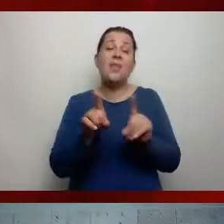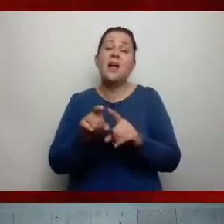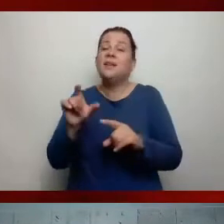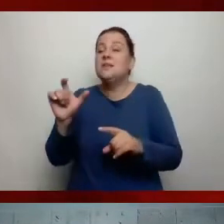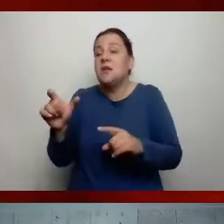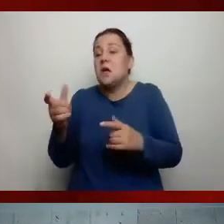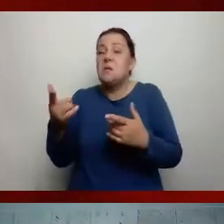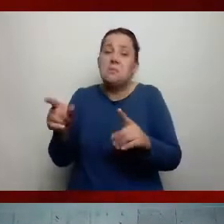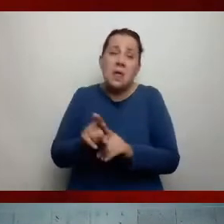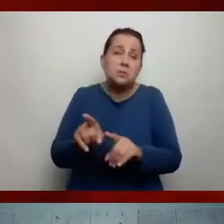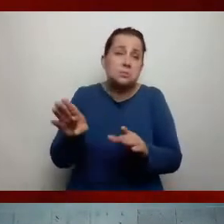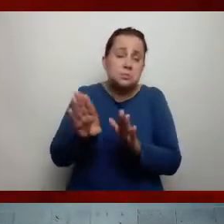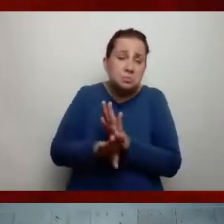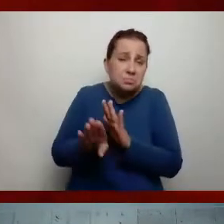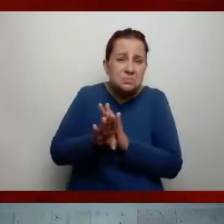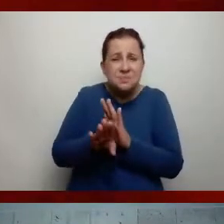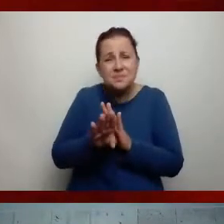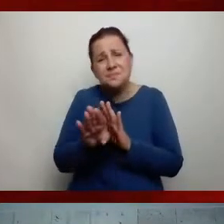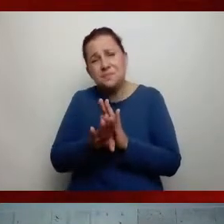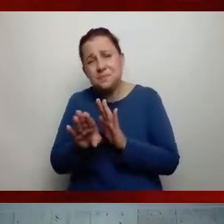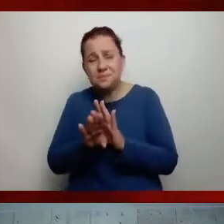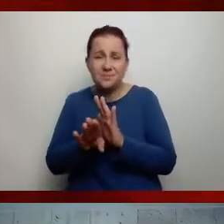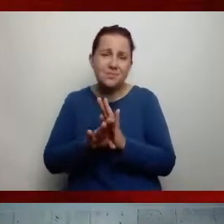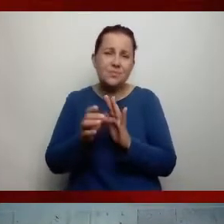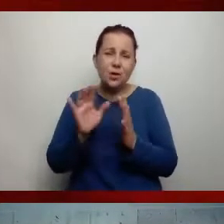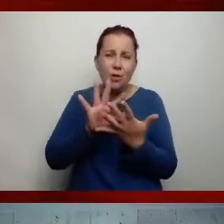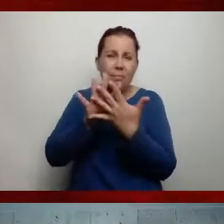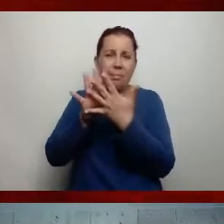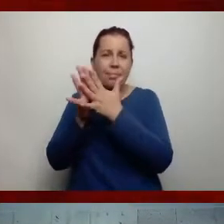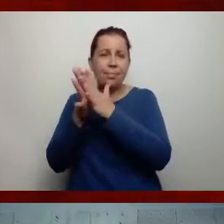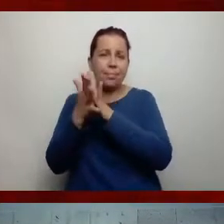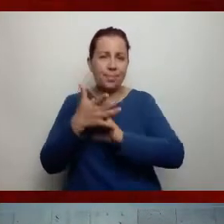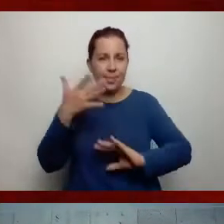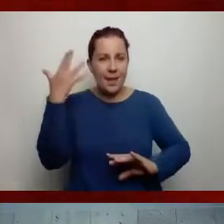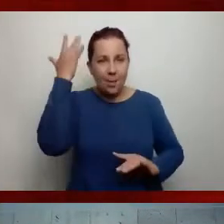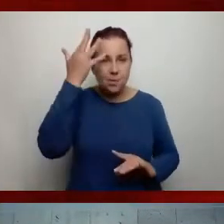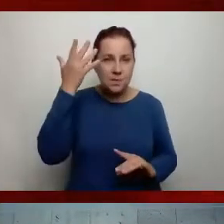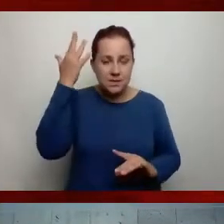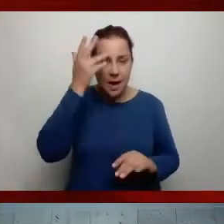te graniczące z abstrakcją. No i